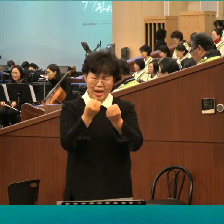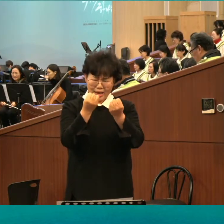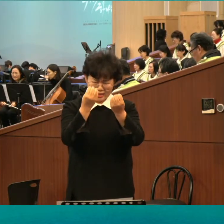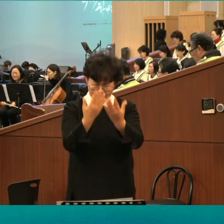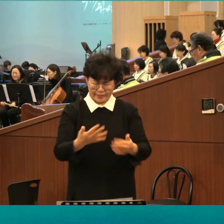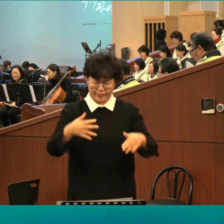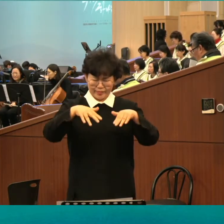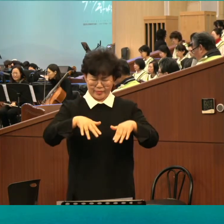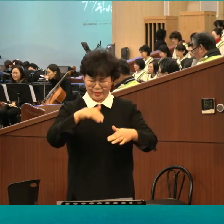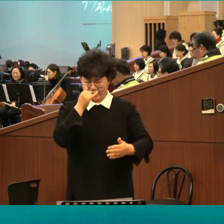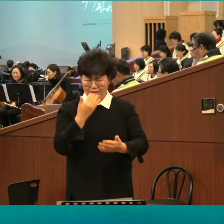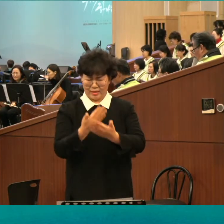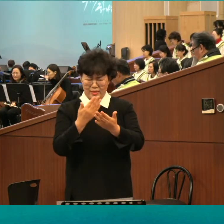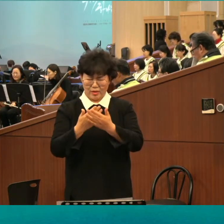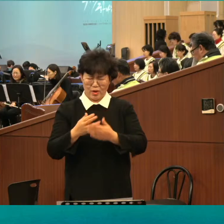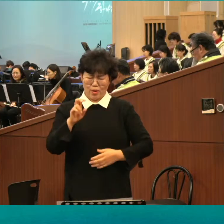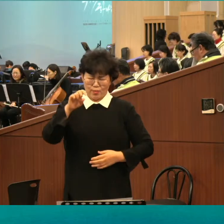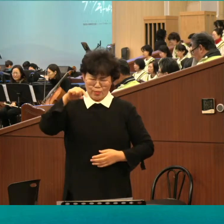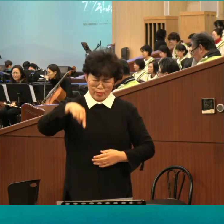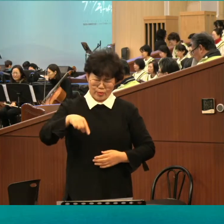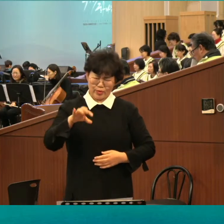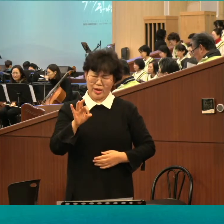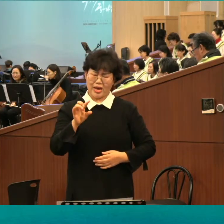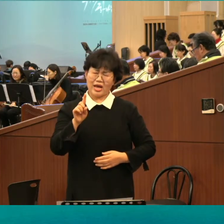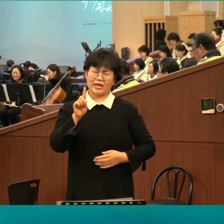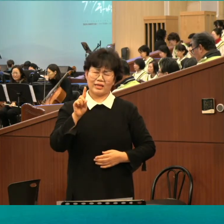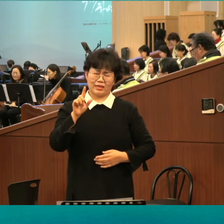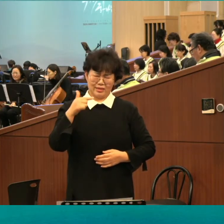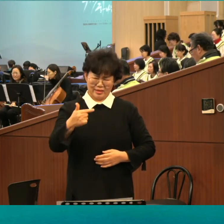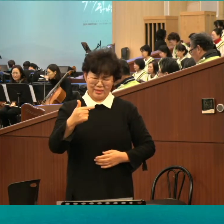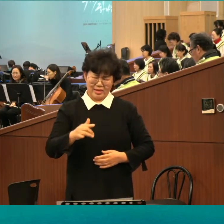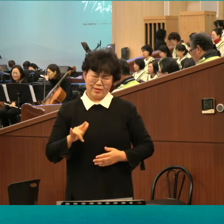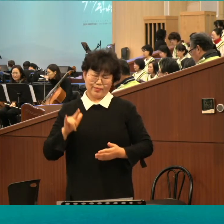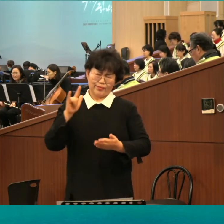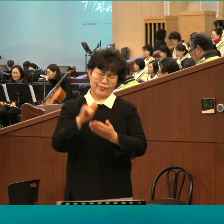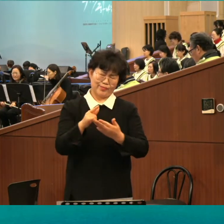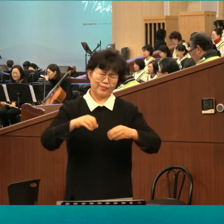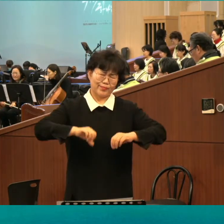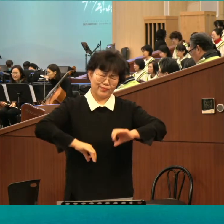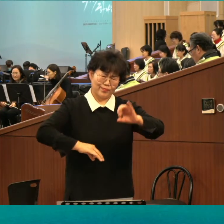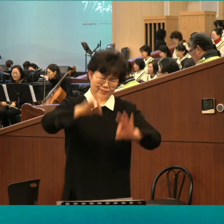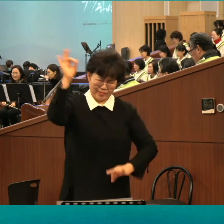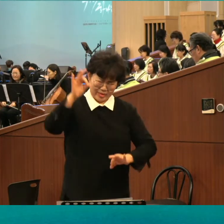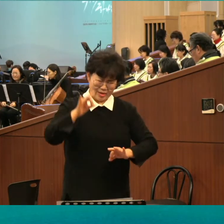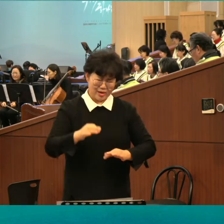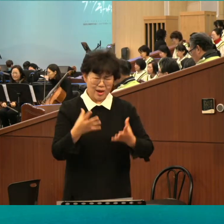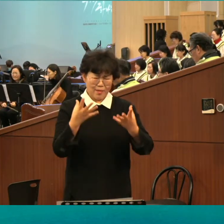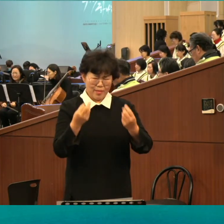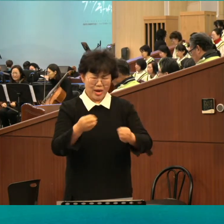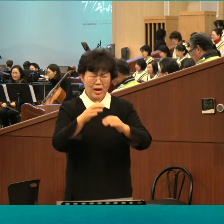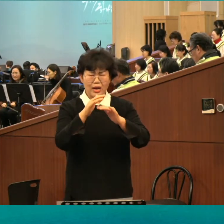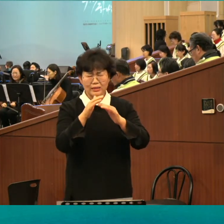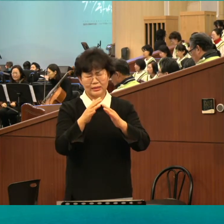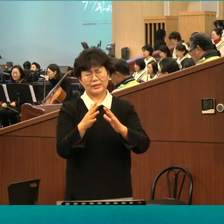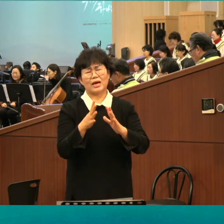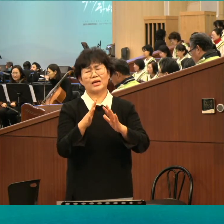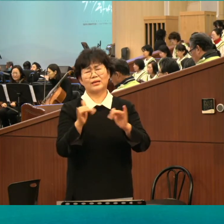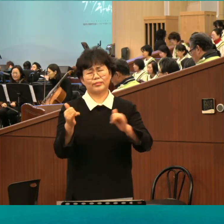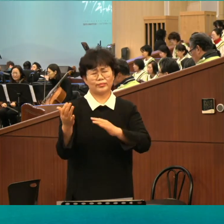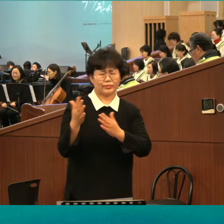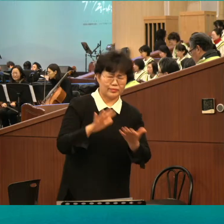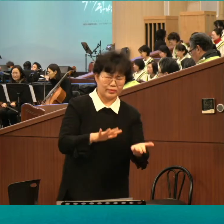하나님, 무한공항에서 일어난 대참사로 온 백성이 놀라고 있습니다. 너무나도 많은 생명을 잃었습니다.